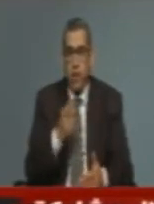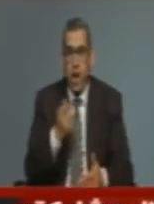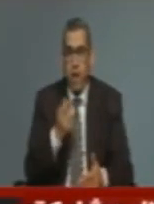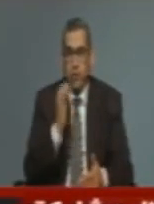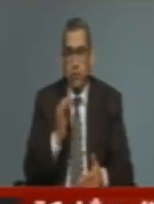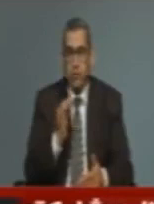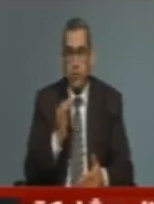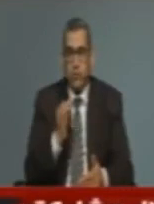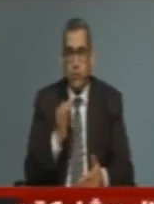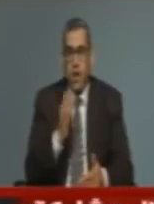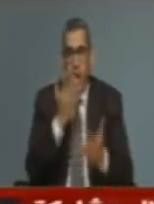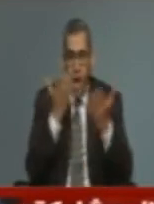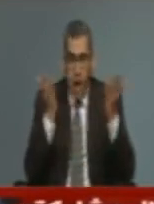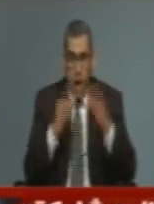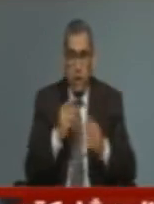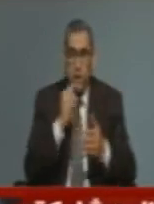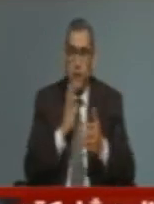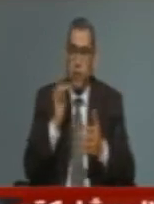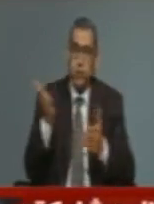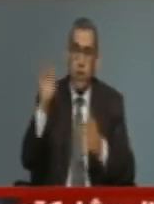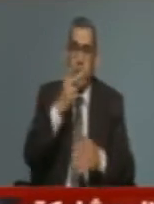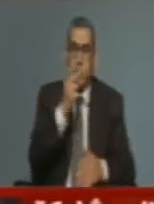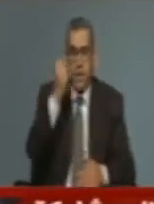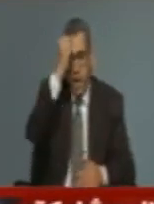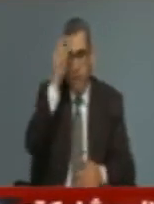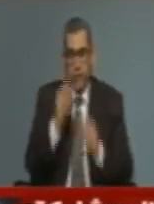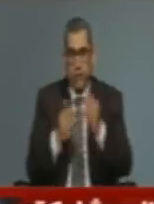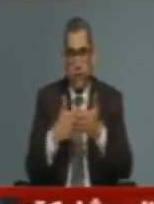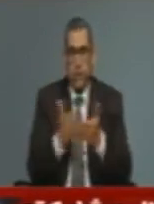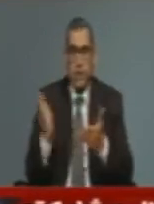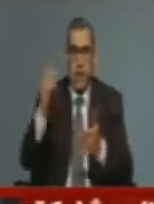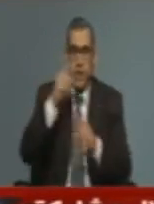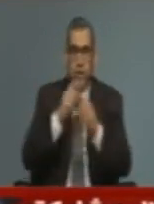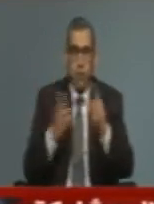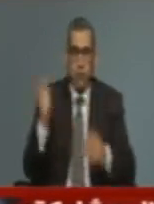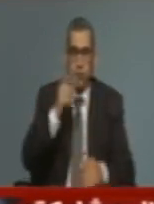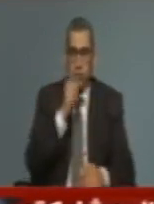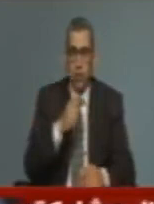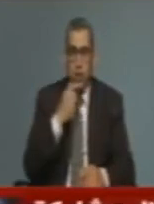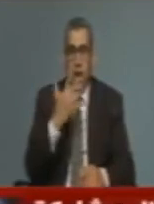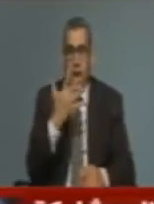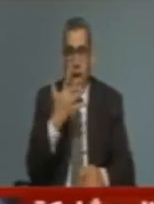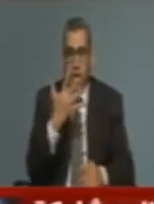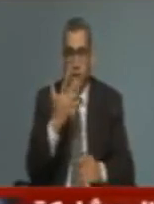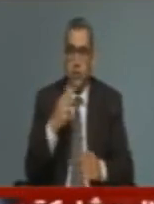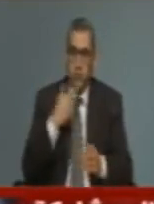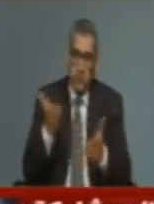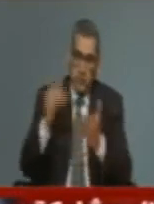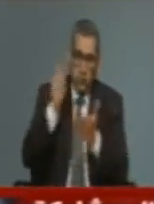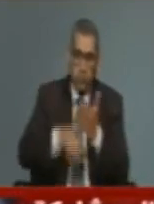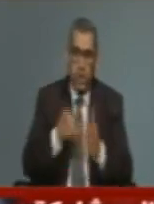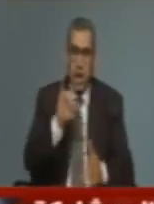من 200,000 ده لكل واحد فيهم، يعني اللي ليه خمسة طالبهم بالخمسين